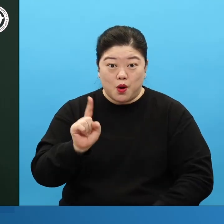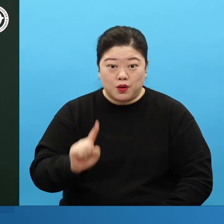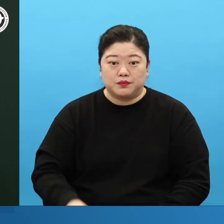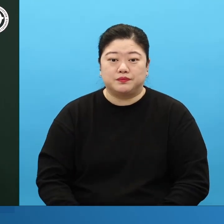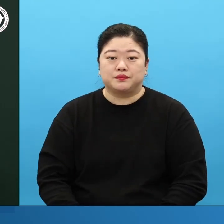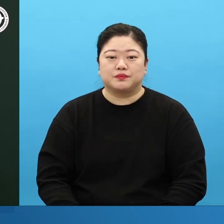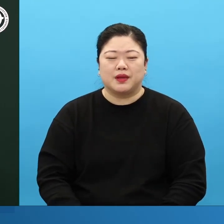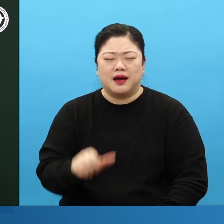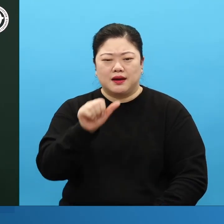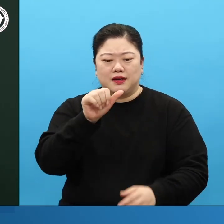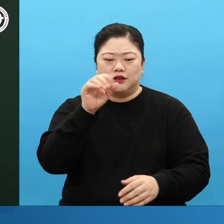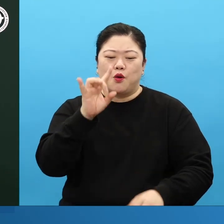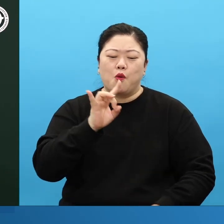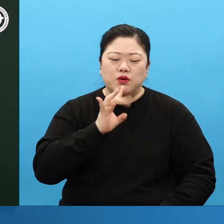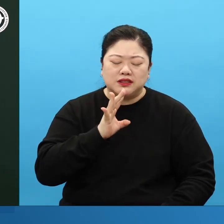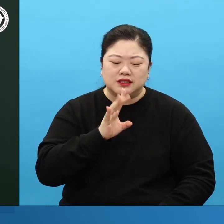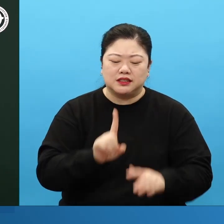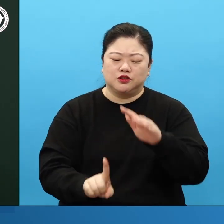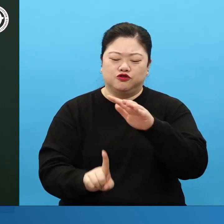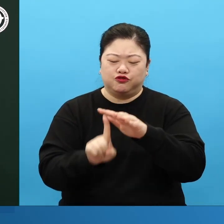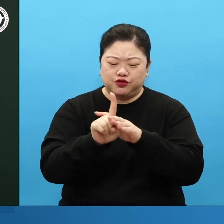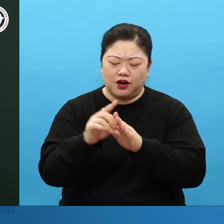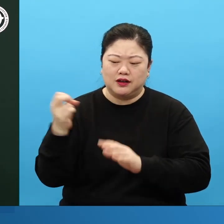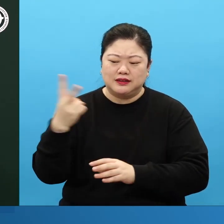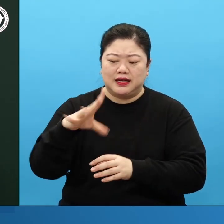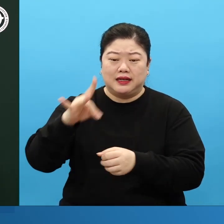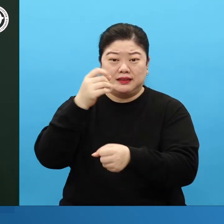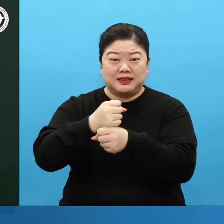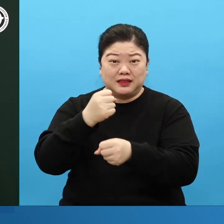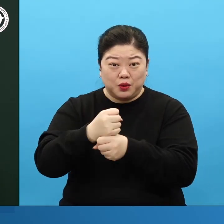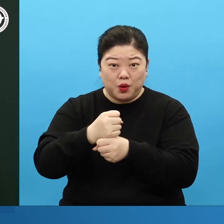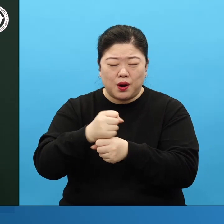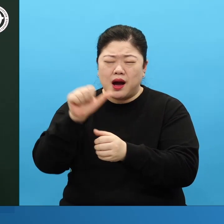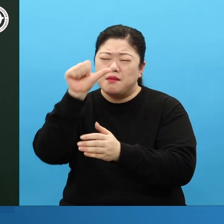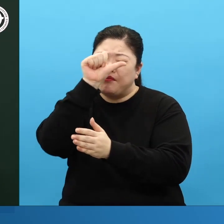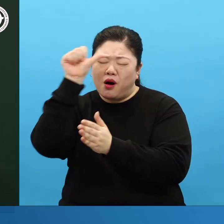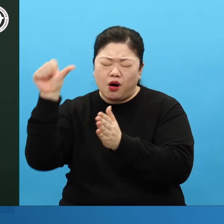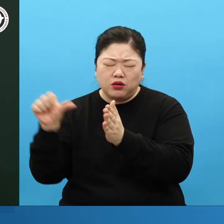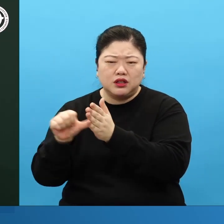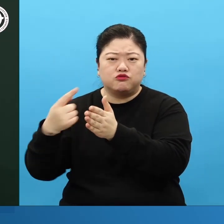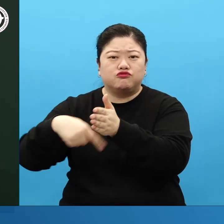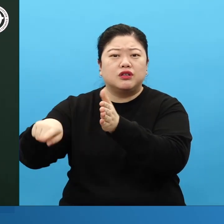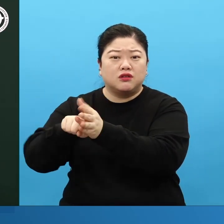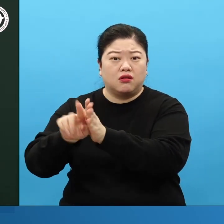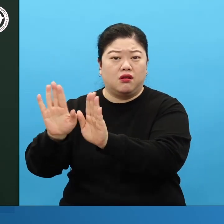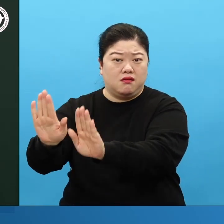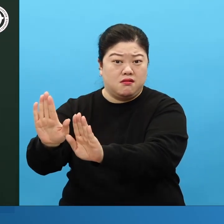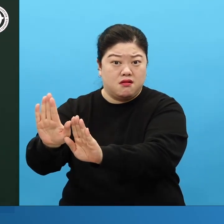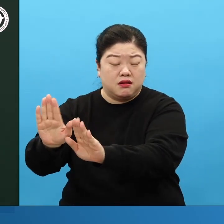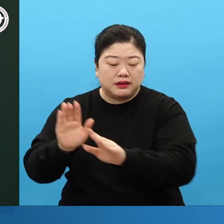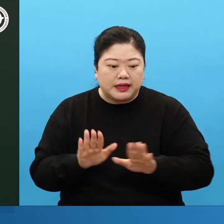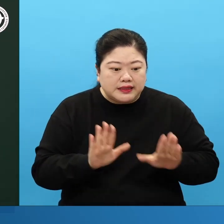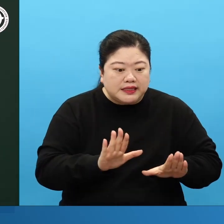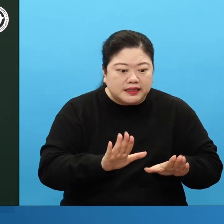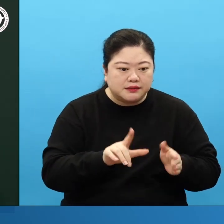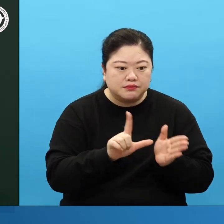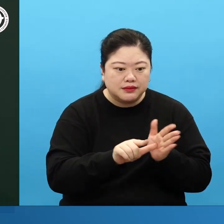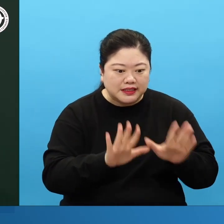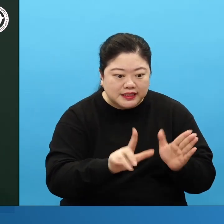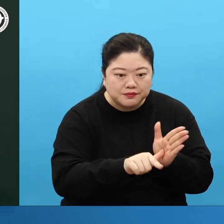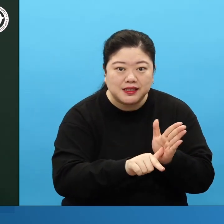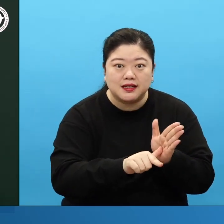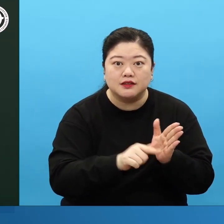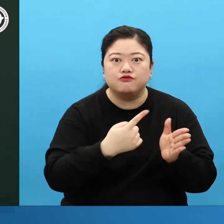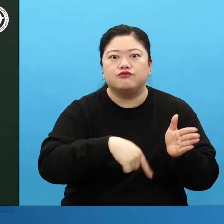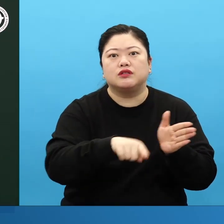평생의 오직률 재산을 찾아야 되지만은 순간순간에도 있어요. Lo más importante es que debemos de buscar solo lo único en la recreación para la vida 그걸